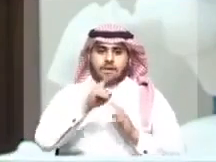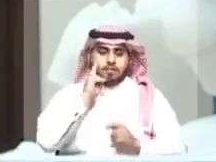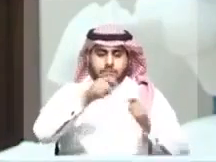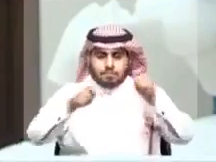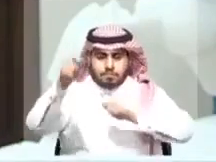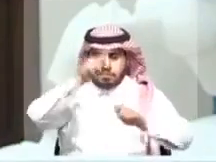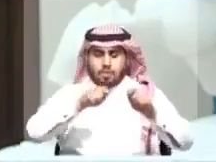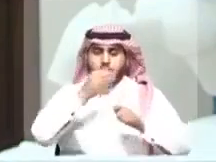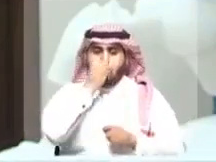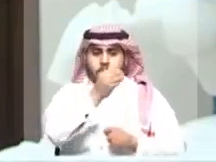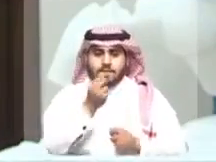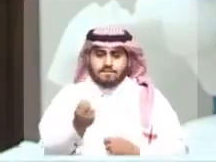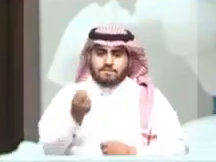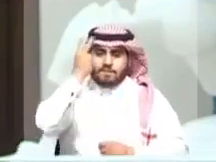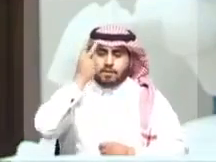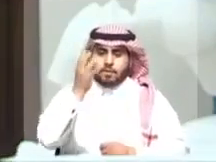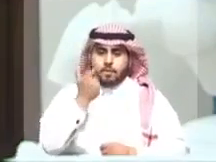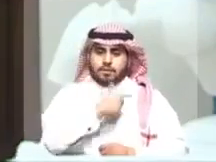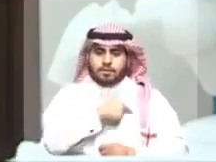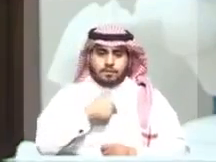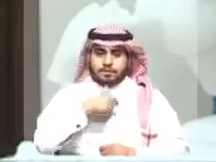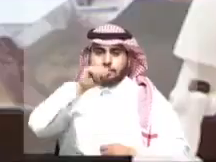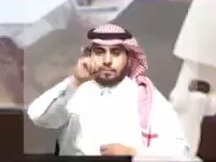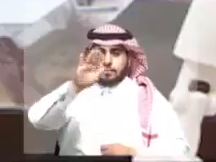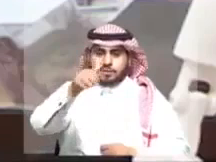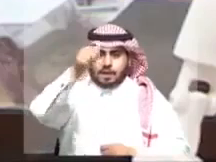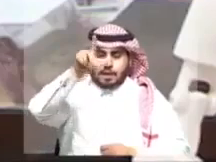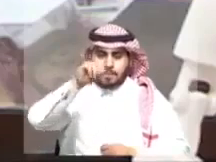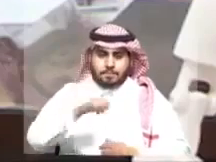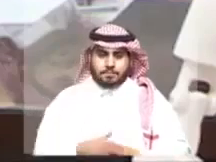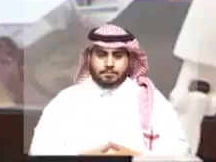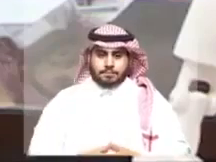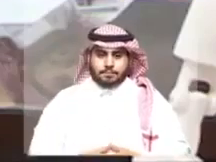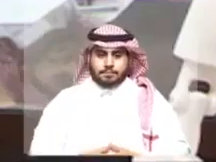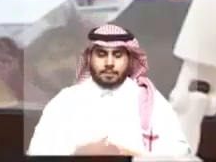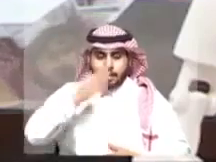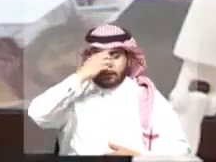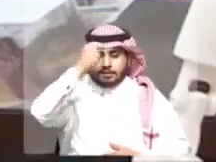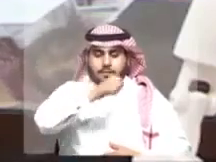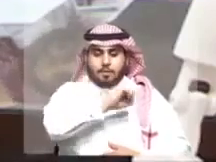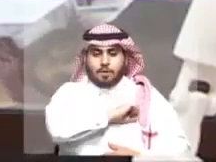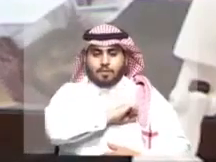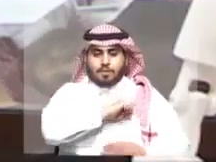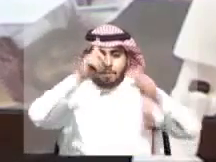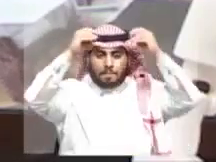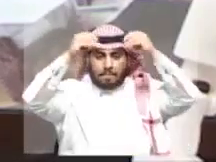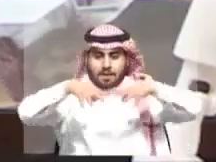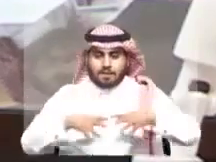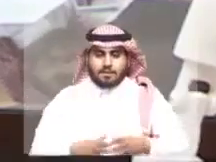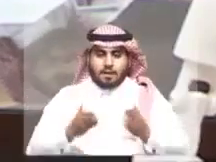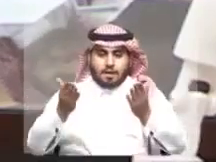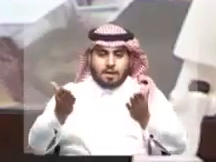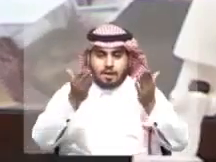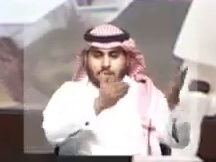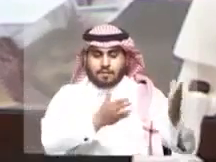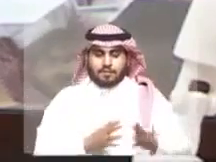التقنية، وبدأت هذه الفكرة بتسميته مسالم. السلام عليكم ورحمة الله وبركاته،